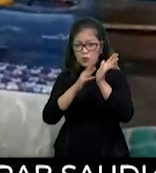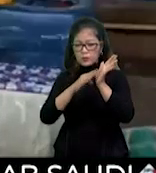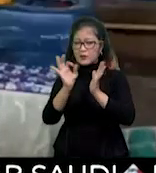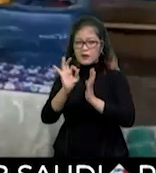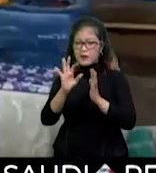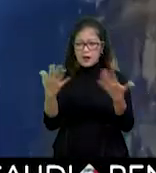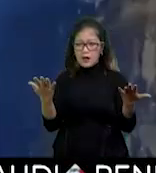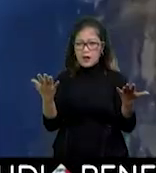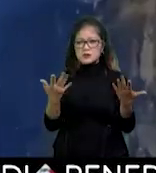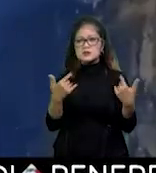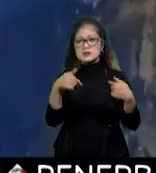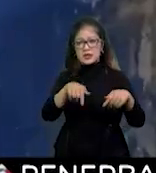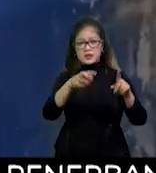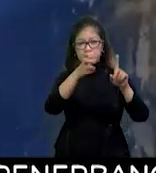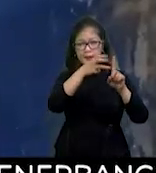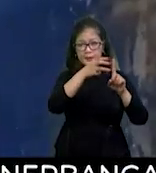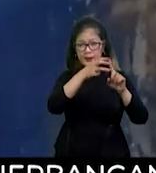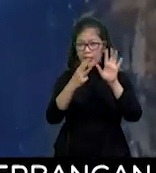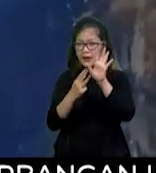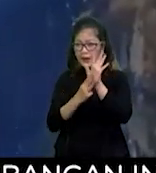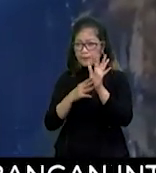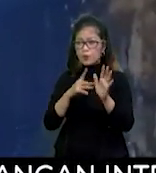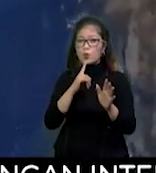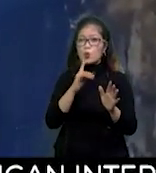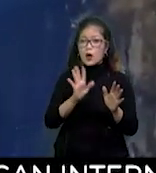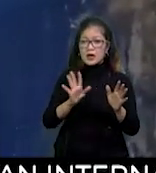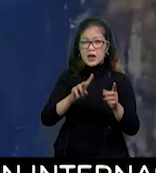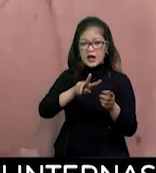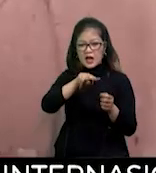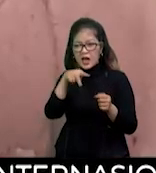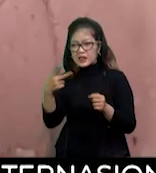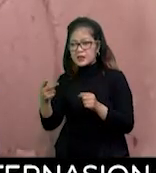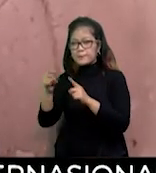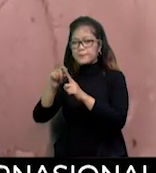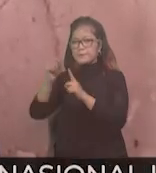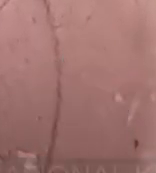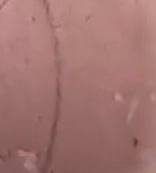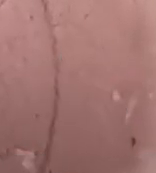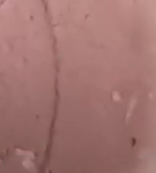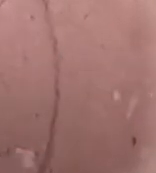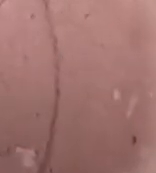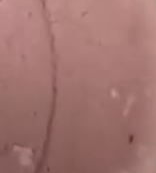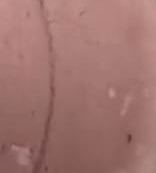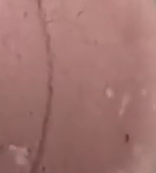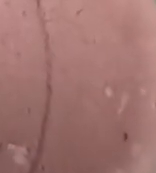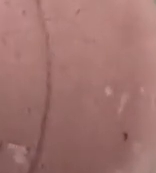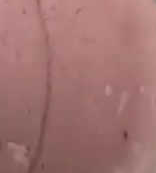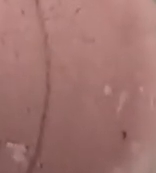pemalsuan BBM, yaitu merubah warna Pertalite menyerupai premium. Polisi telah menyegel gudang di belakang rumah